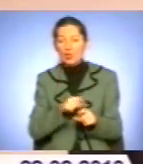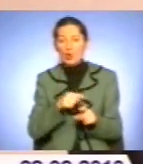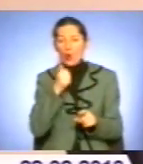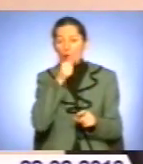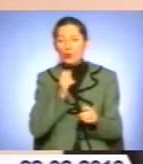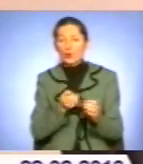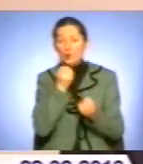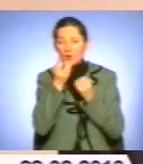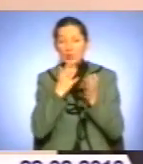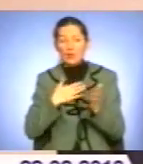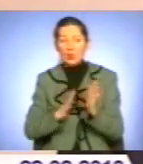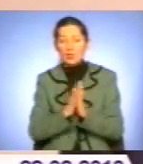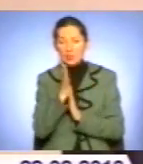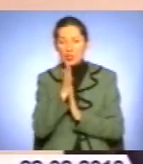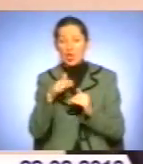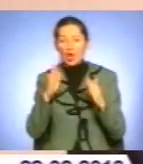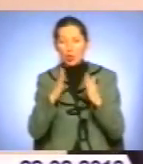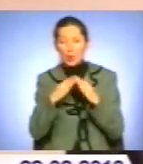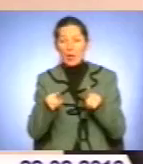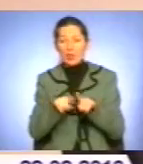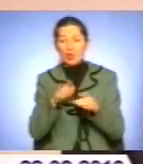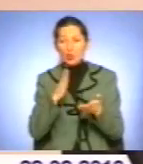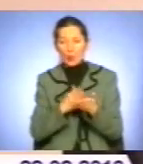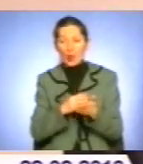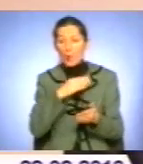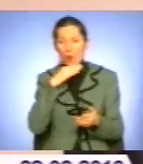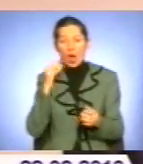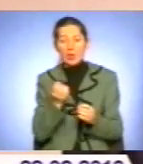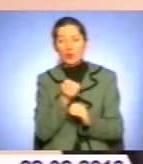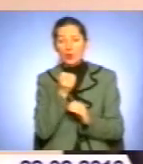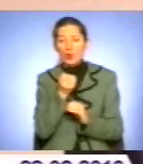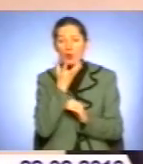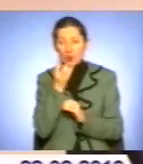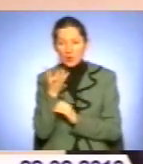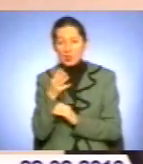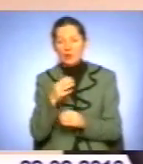зійшли. Вдома також маю багато вазонів і збираюся їх колекціонувати.